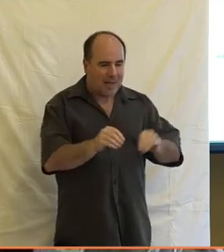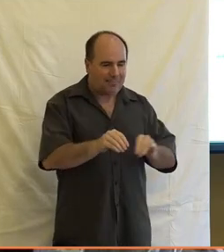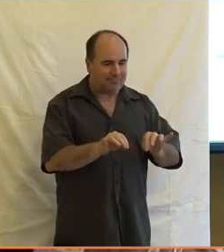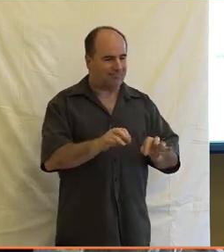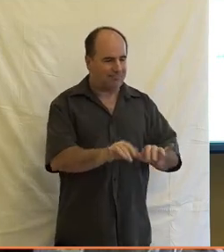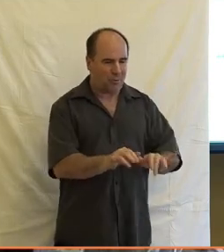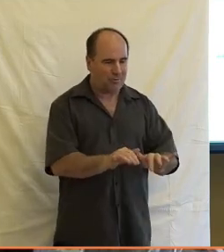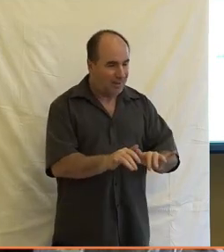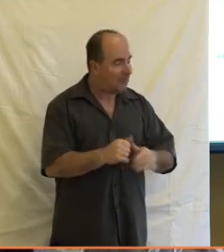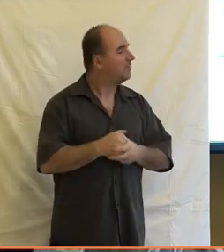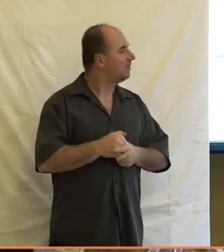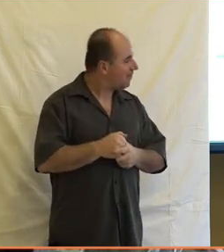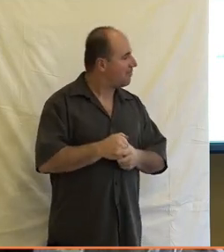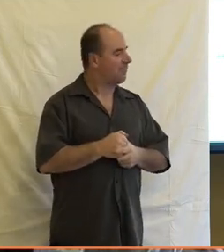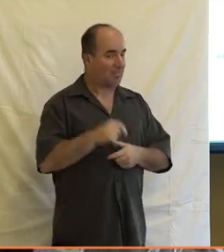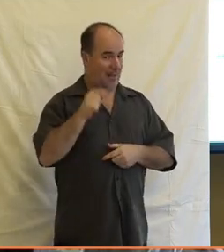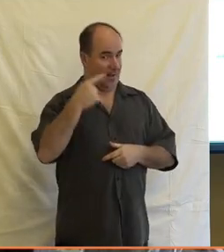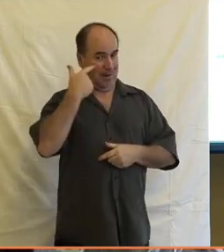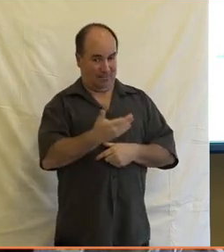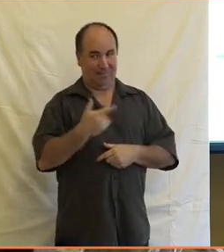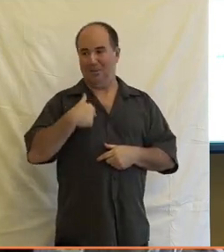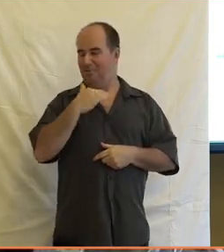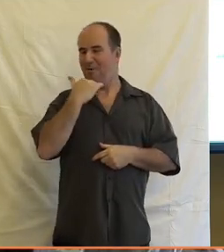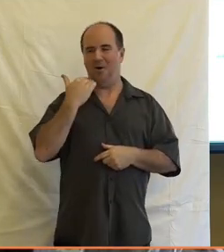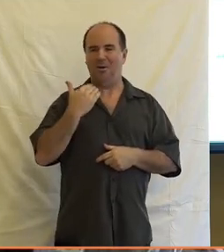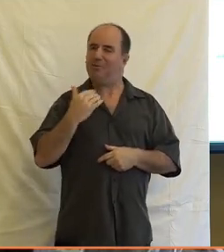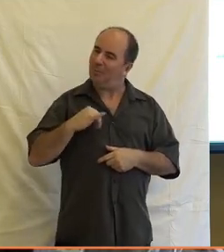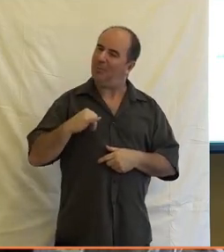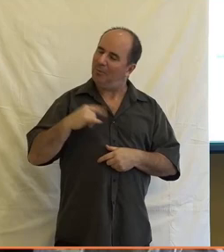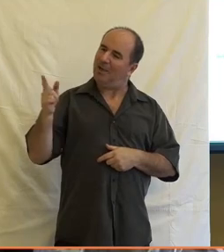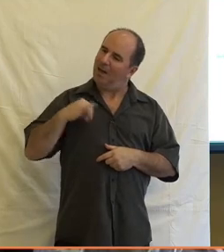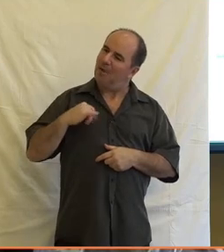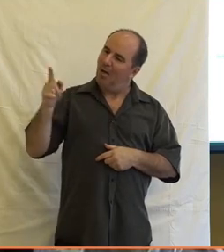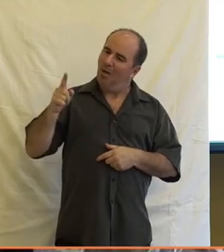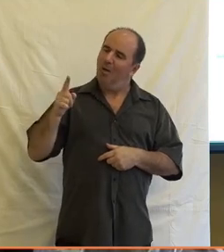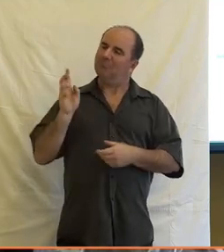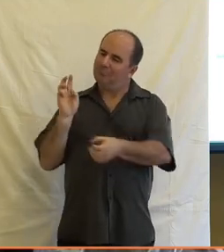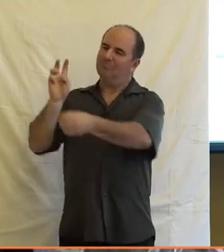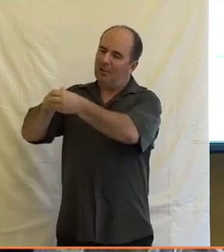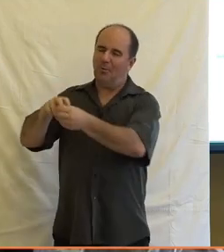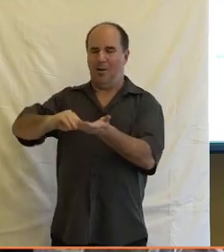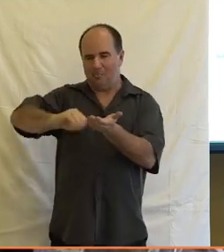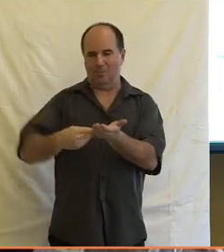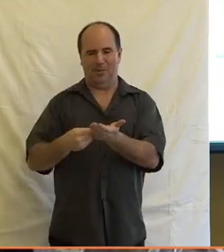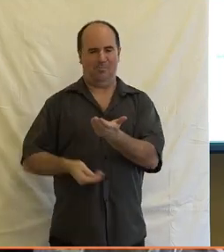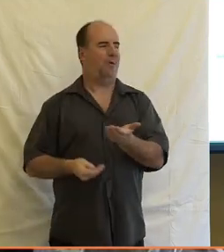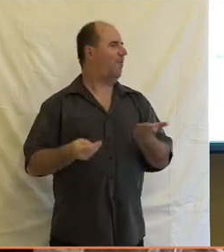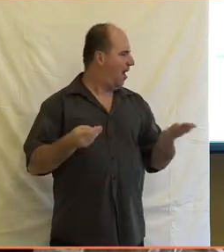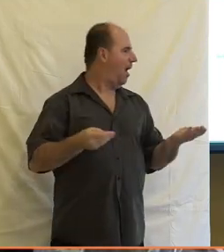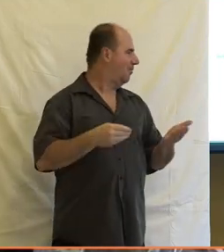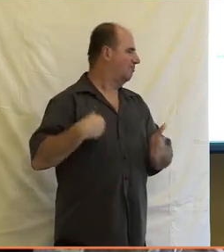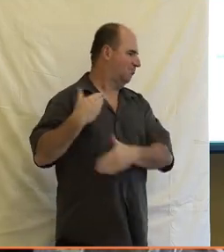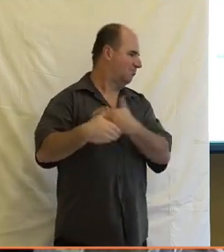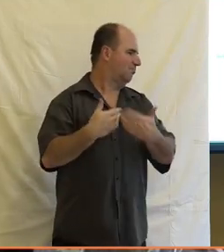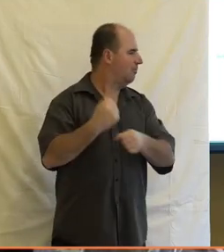psychologii dálkově, ale tato nabídka mě velmi zaujala, přijala jsem ji a více jak 6 let jsem se tomu věnovala v jiné organizaci, kde